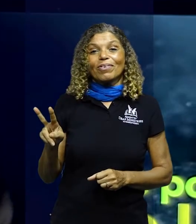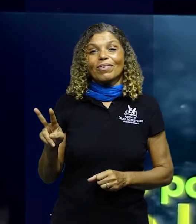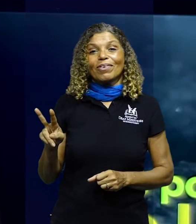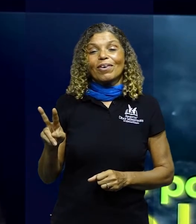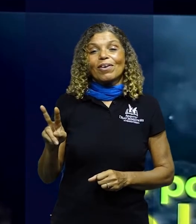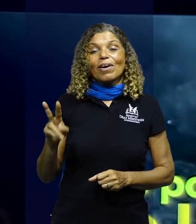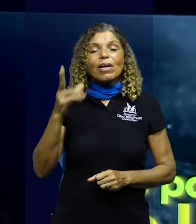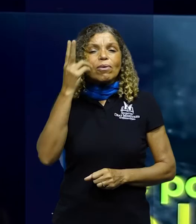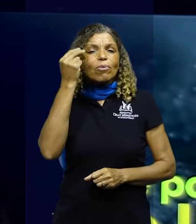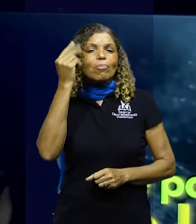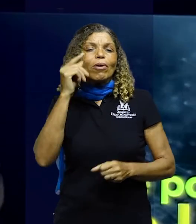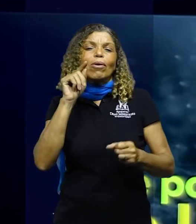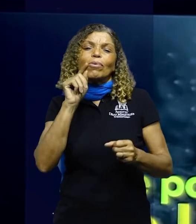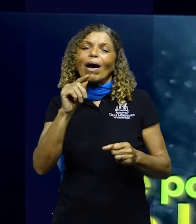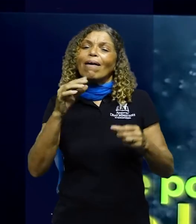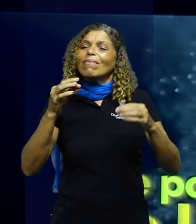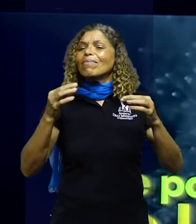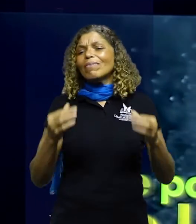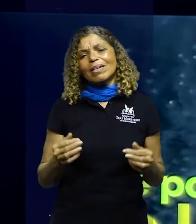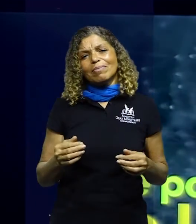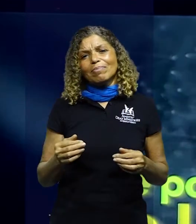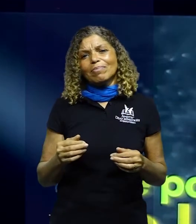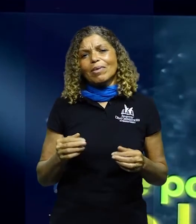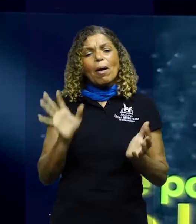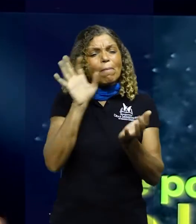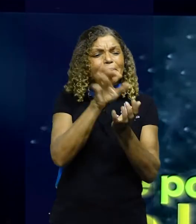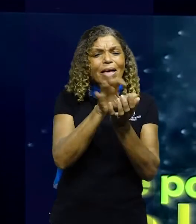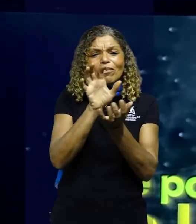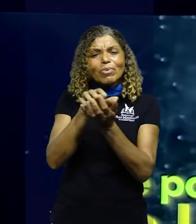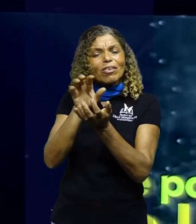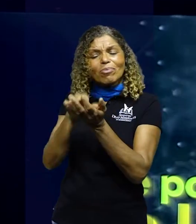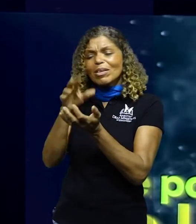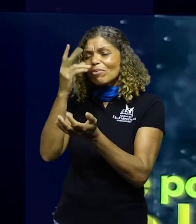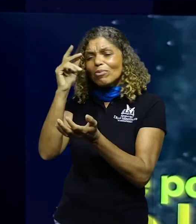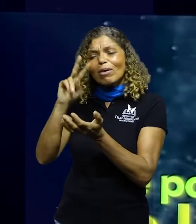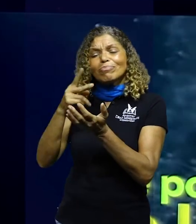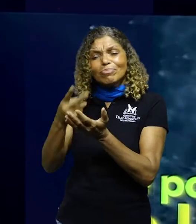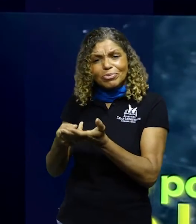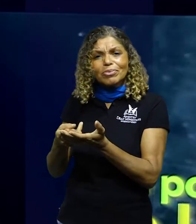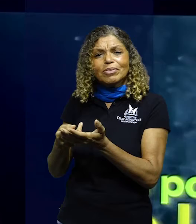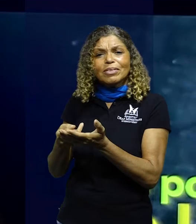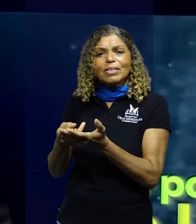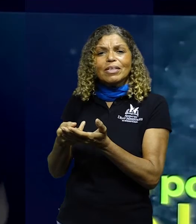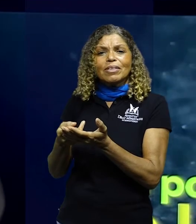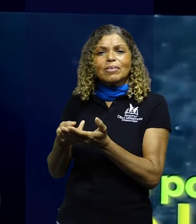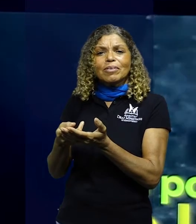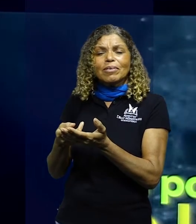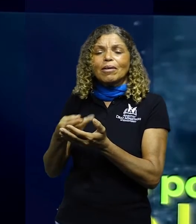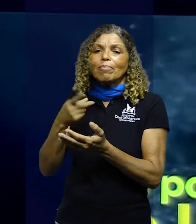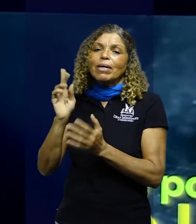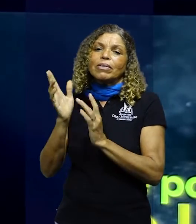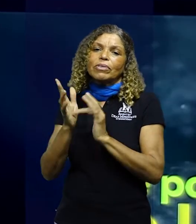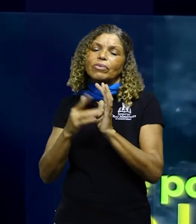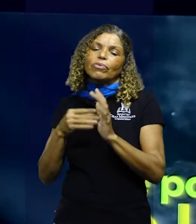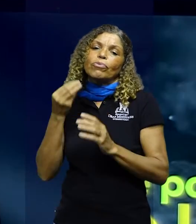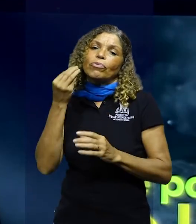comprendre nos faiblesses, nos chutes. Il sait même quand nous avons été ignorants ou égarés. Mais il veut nous donner